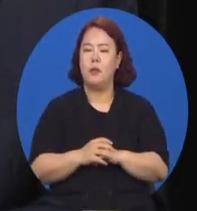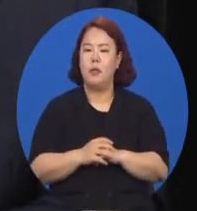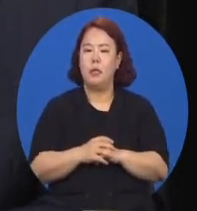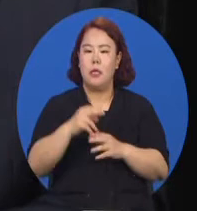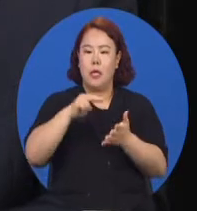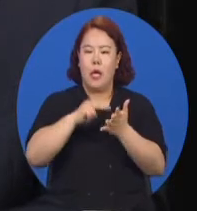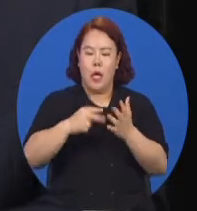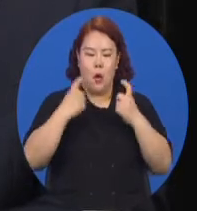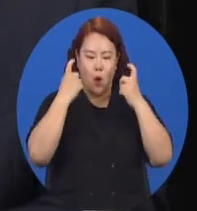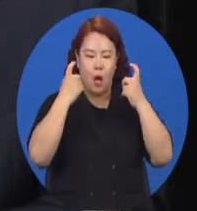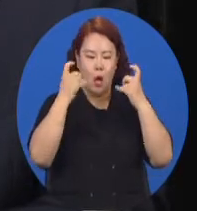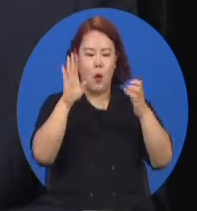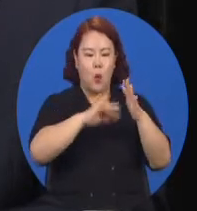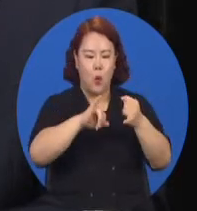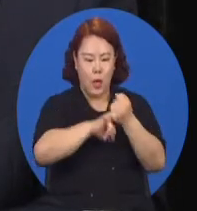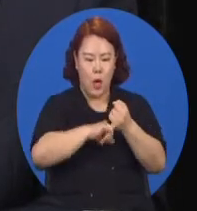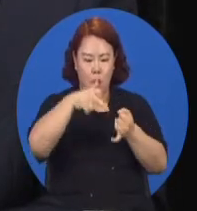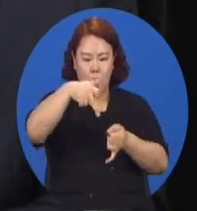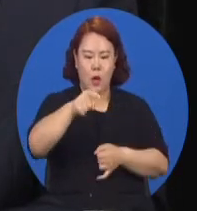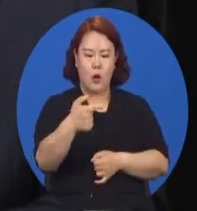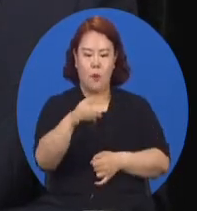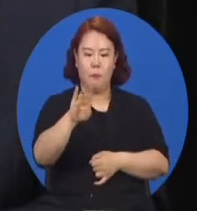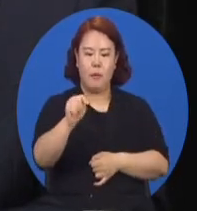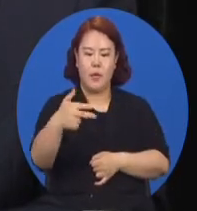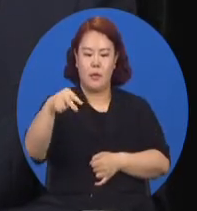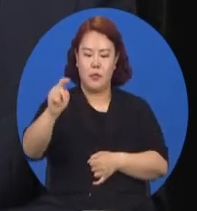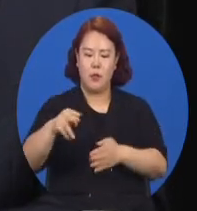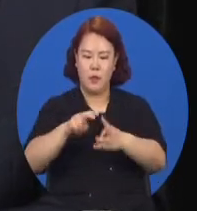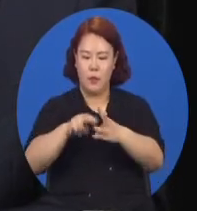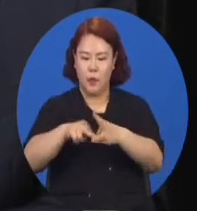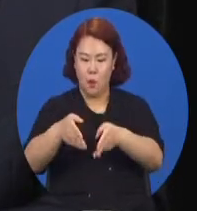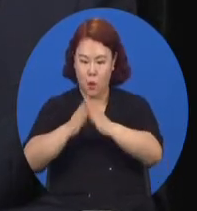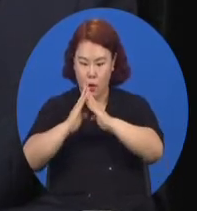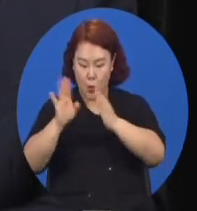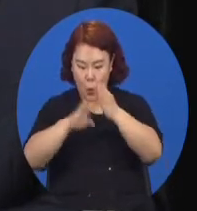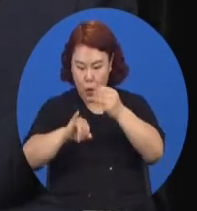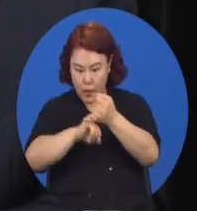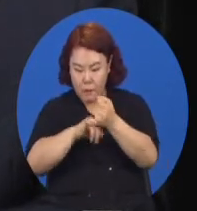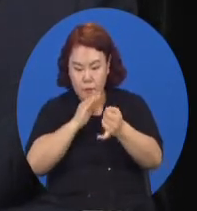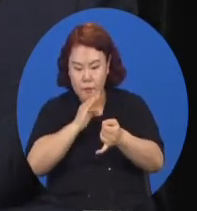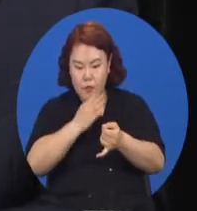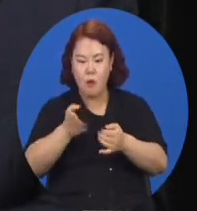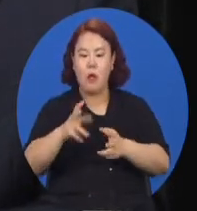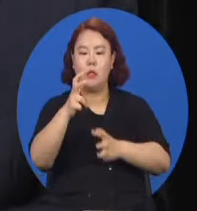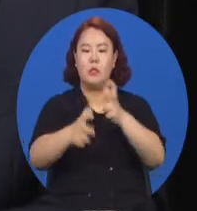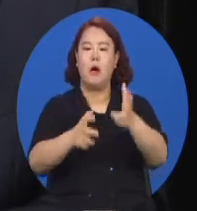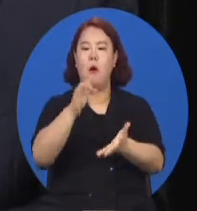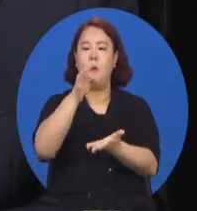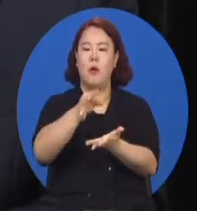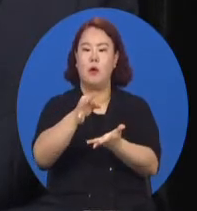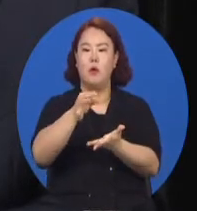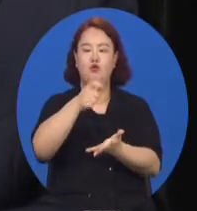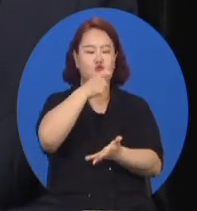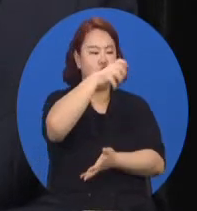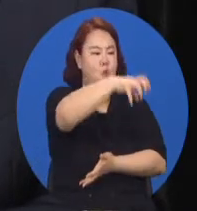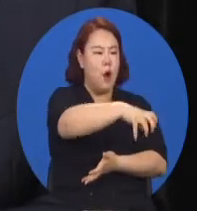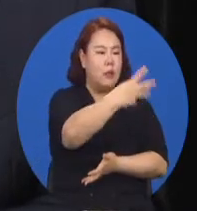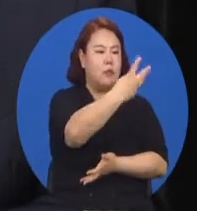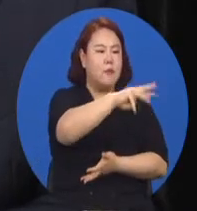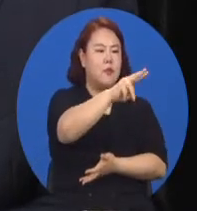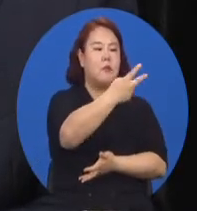공약으로 컨벤션 센터를 설립한다고 공약하셨죠. 컨벤션 센터 사업비가 수원시가 3,290억